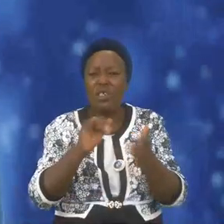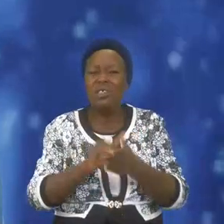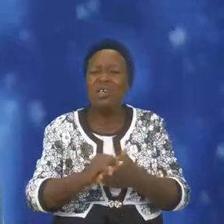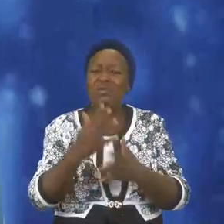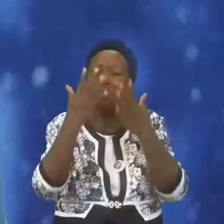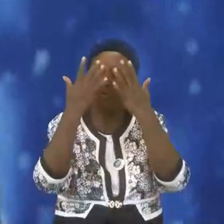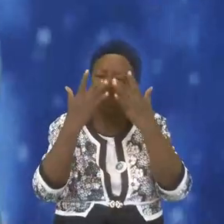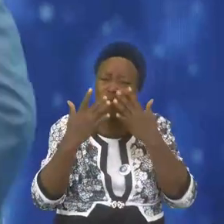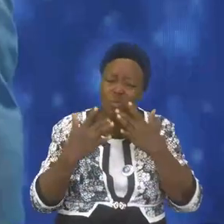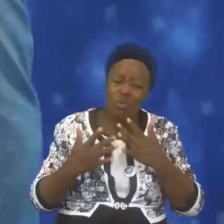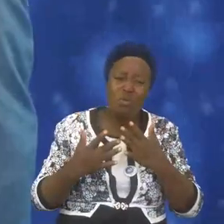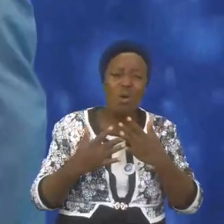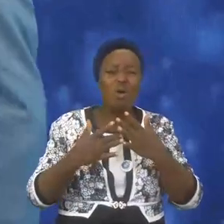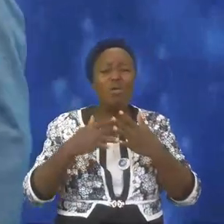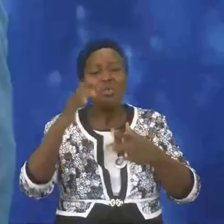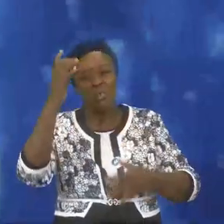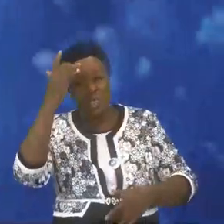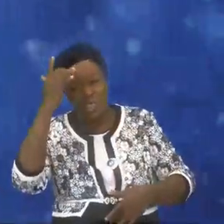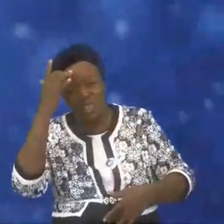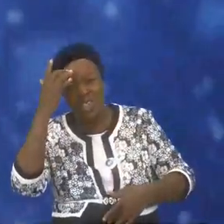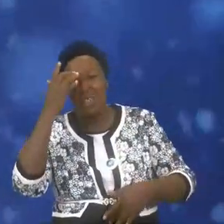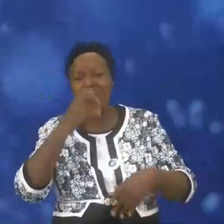cette maladie pendant 12 ans.